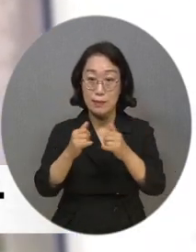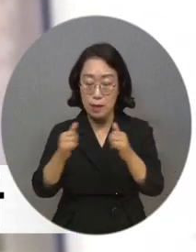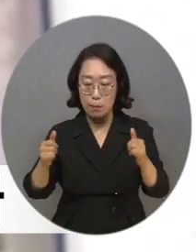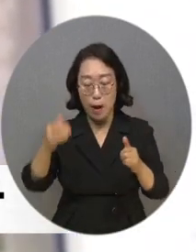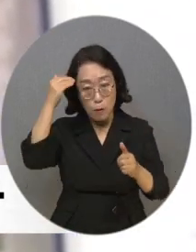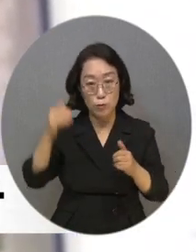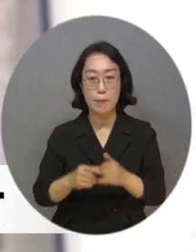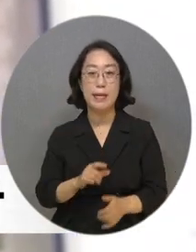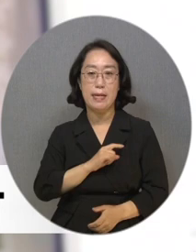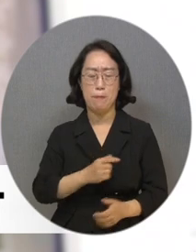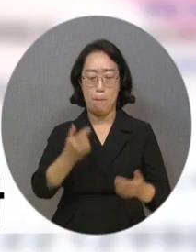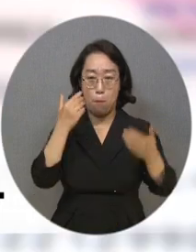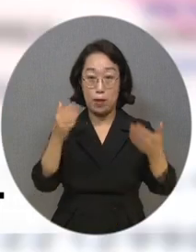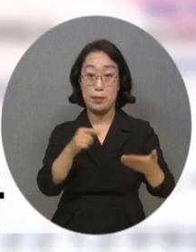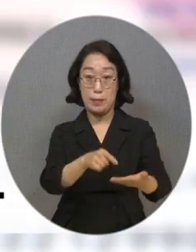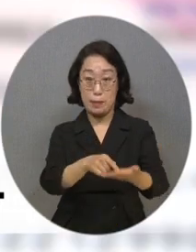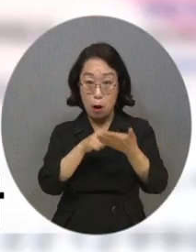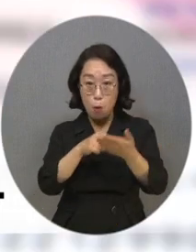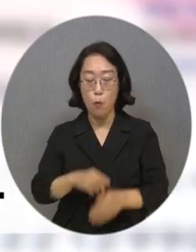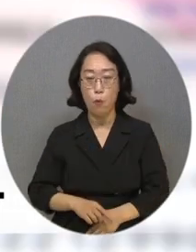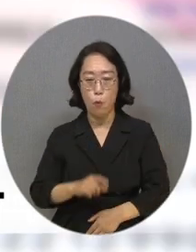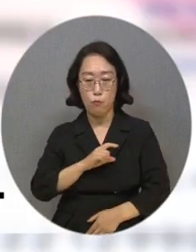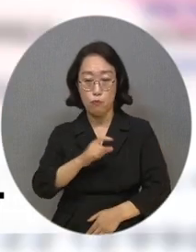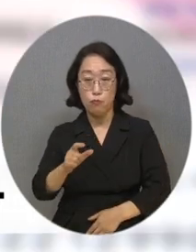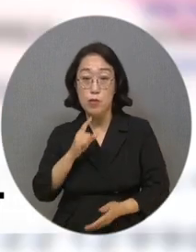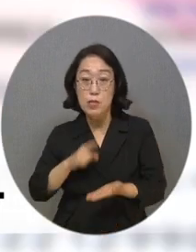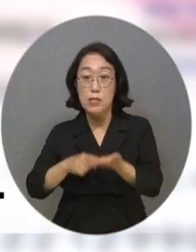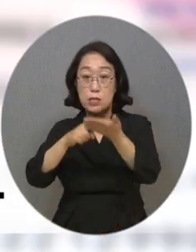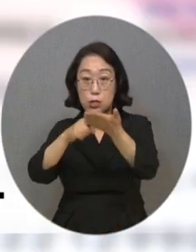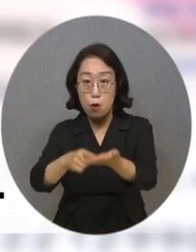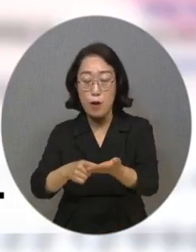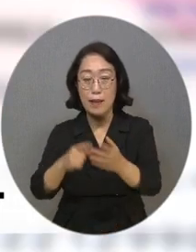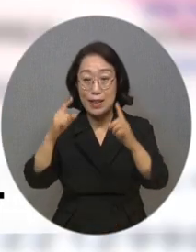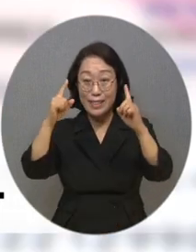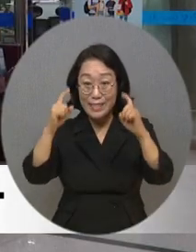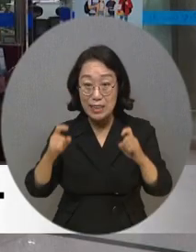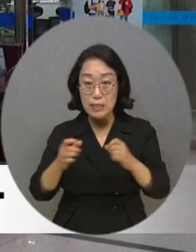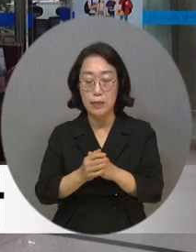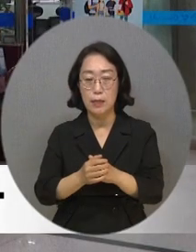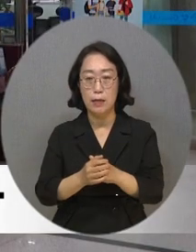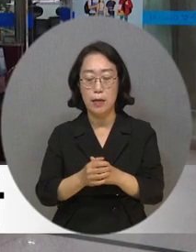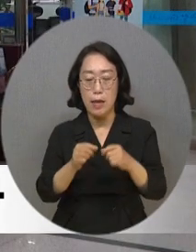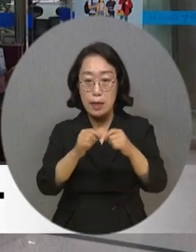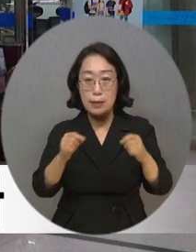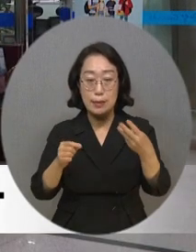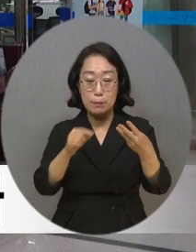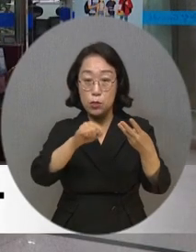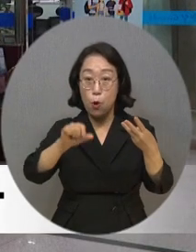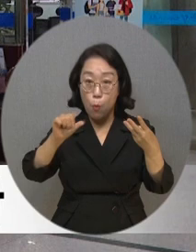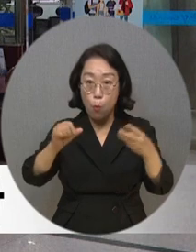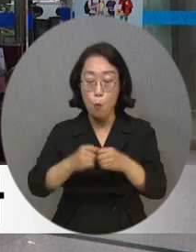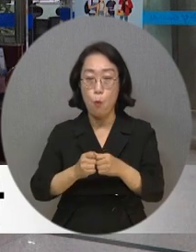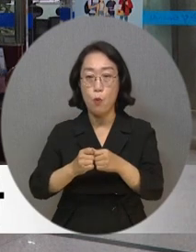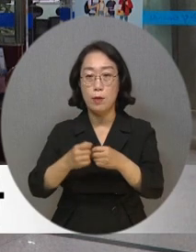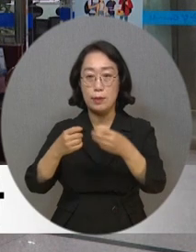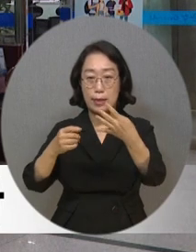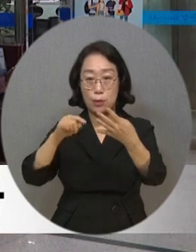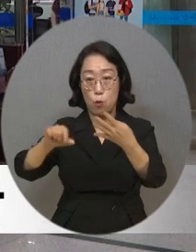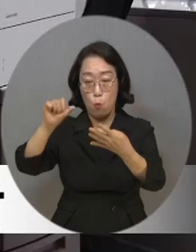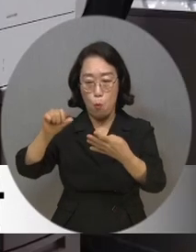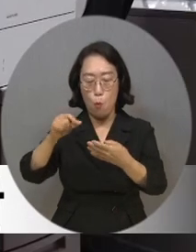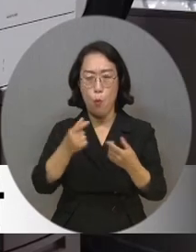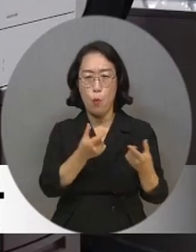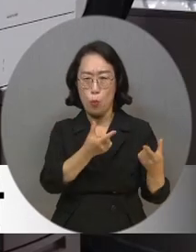온전하게 표기되도록 하고 신분증 발급 신청 때 제출하는 사진의 규격도 가로 3.5cm 세로